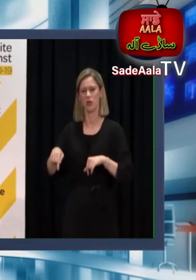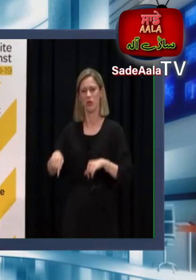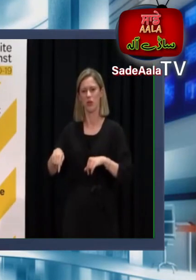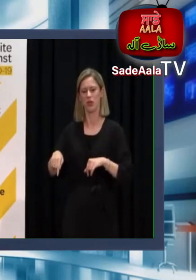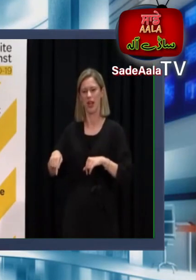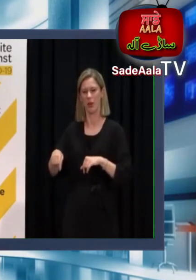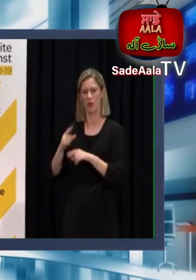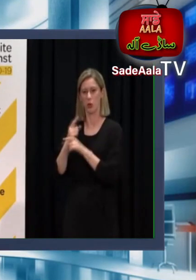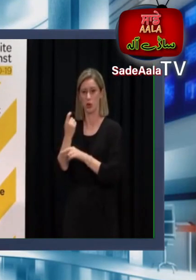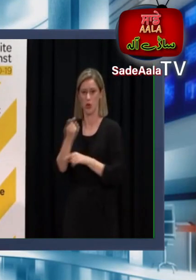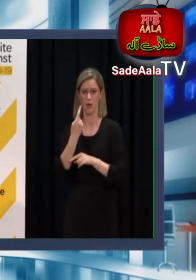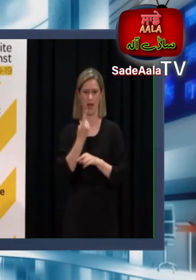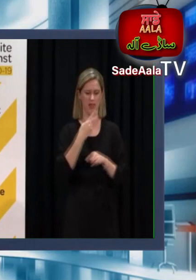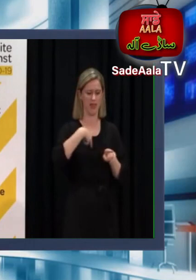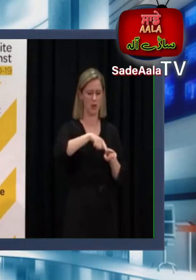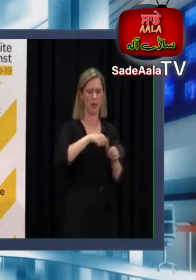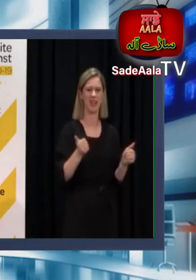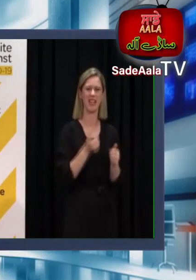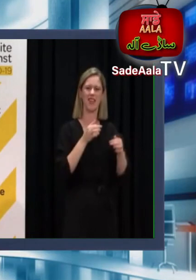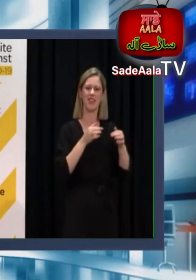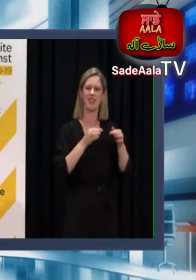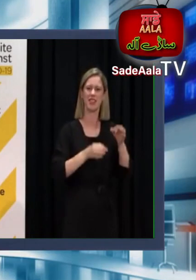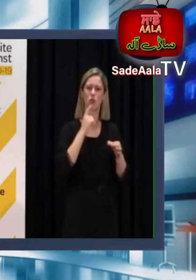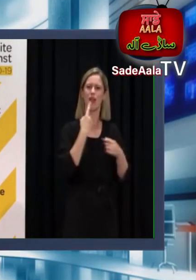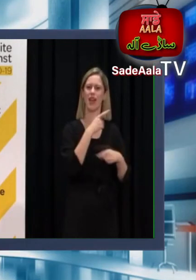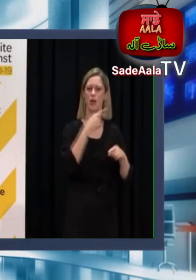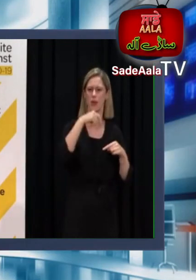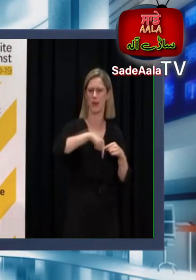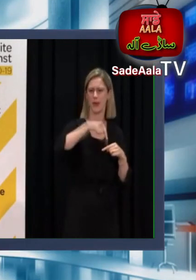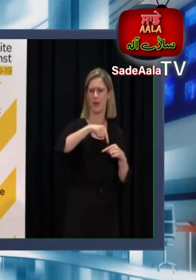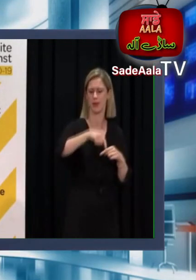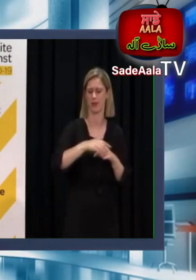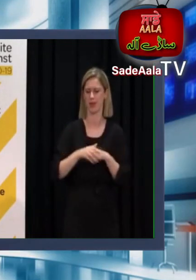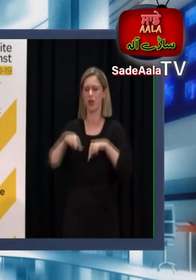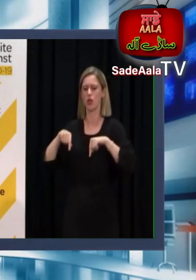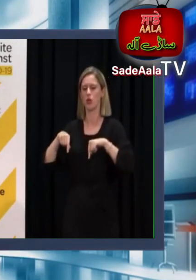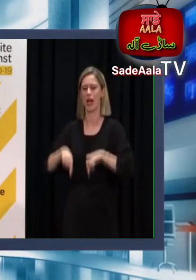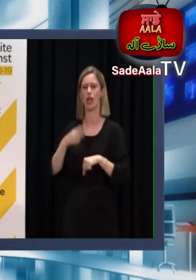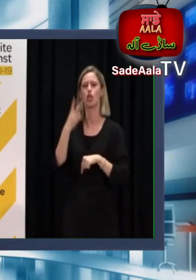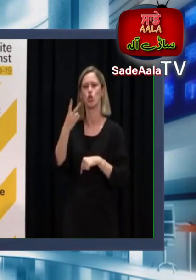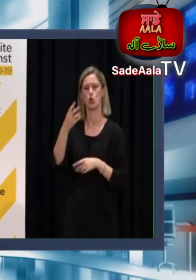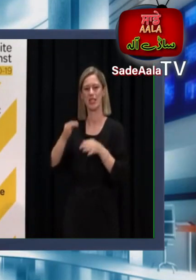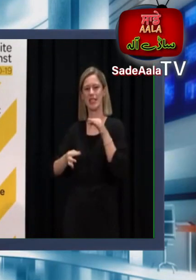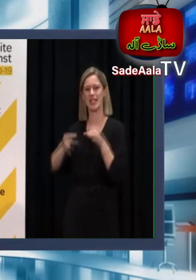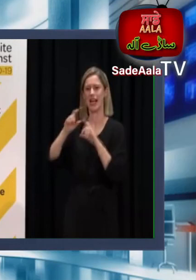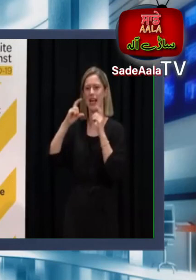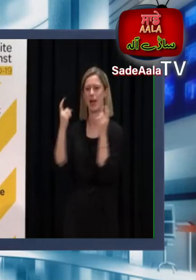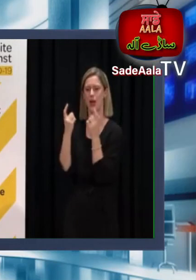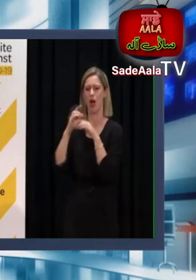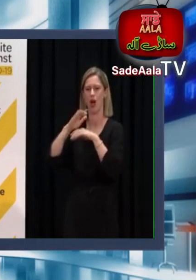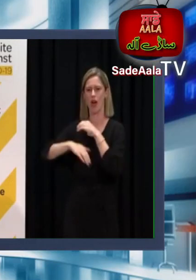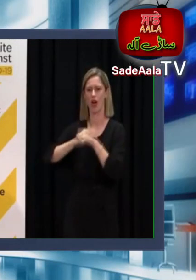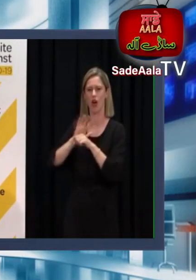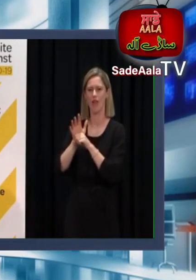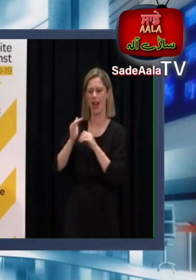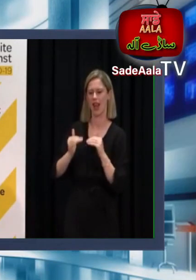ਲੈ ਕੇ ਵਾਈਕਾਟੋ ਦੇ ਕਈ ਇਲਾਕਿਆਂ ਦੇ ਵਿੱਚ ਸਰਕਾਰ ਦੇ ਵੱਲੋਂ ਅਲਰਟ ਲੈਵਲ 3 ਲਾਗੂ ਕੀਤਾ ਗਿਆ ਇਸ ਉੱਤੇ ਬੀਤੇ ਦਿਨ ਪ੍ਰਧਾਨ ਮੰਤਰੀ